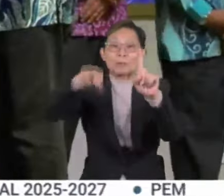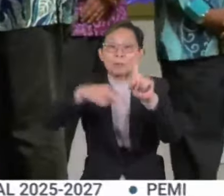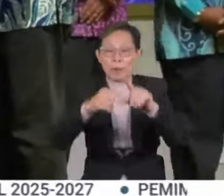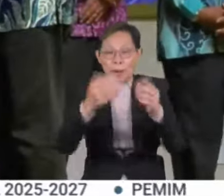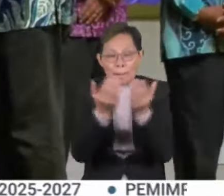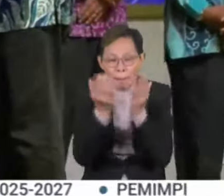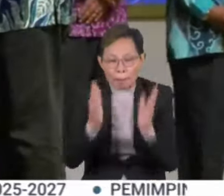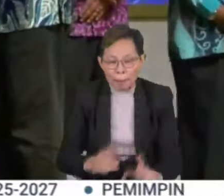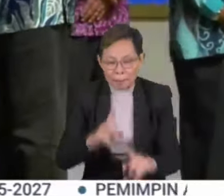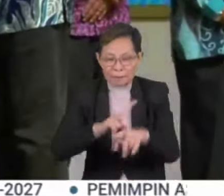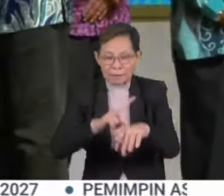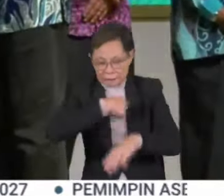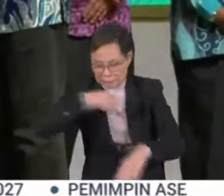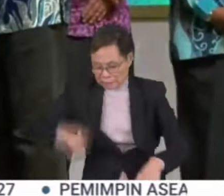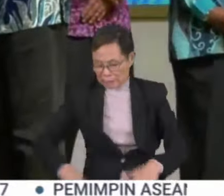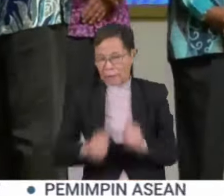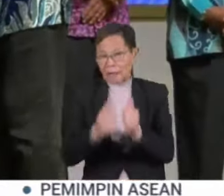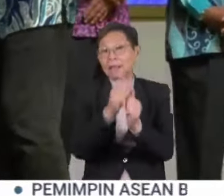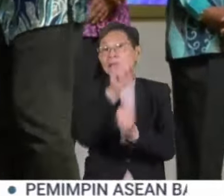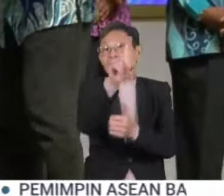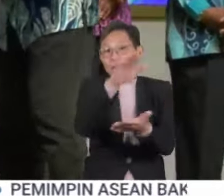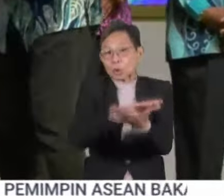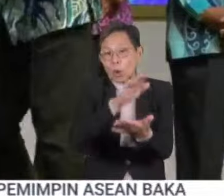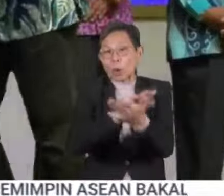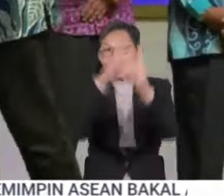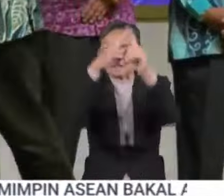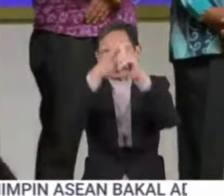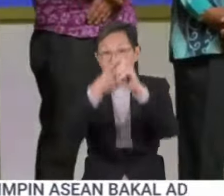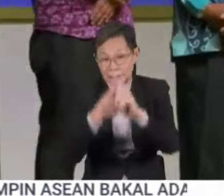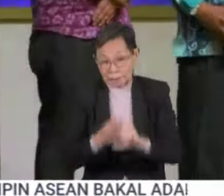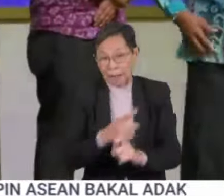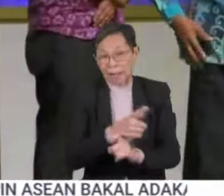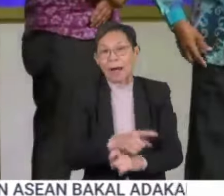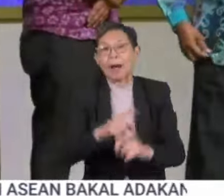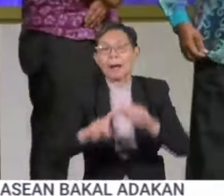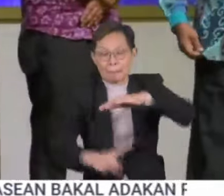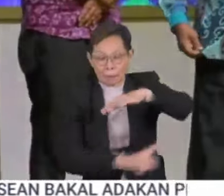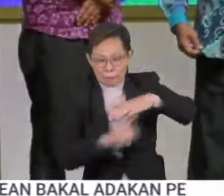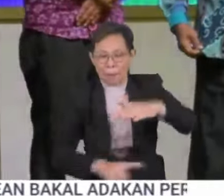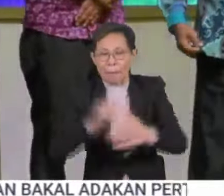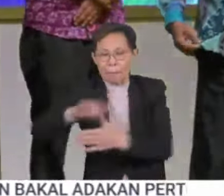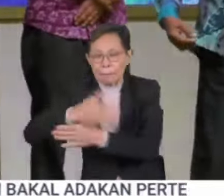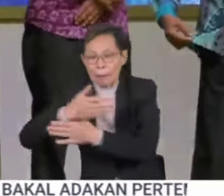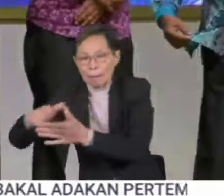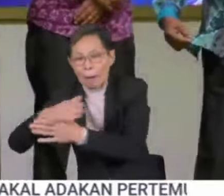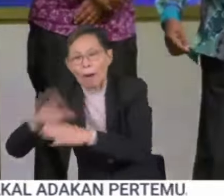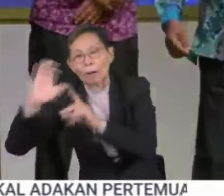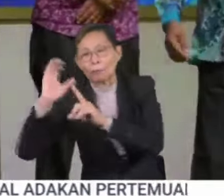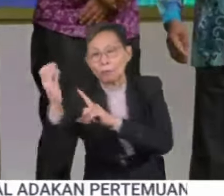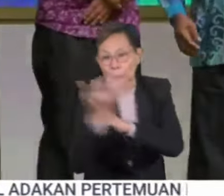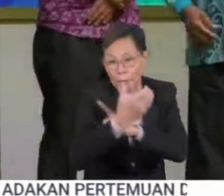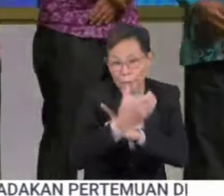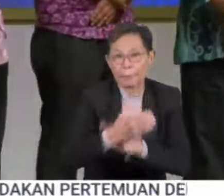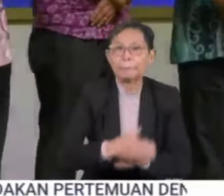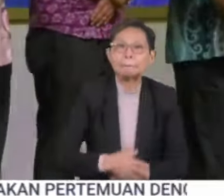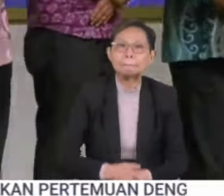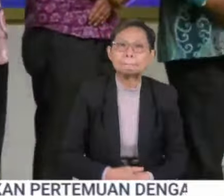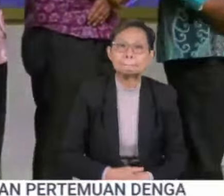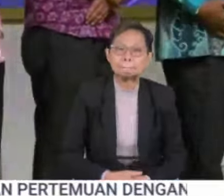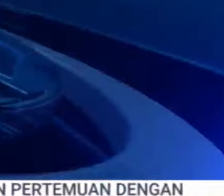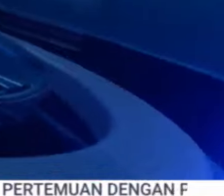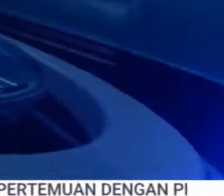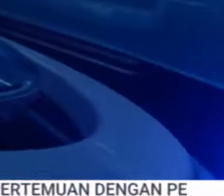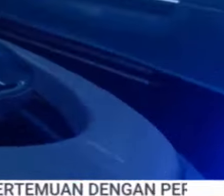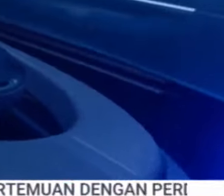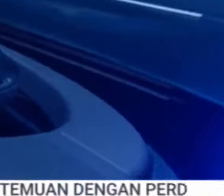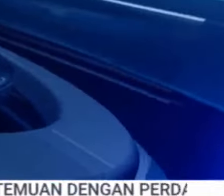University di China dengan sebuah sekolah China di Pulau Pinang adalah berdasarkan perkongsian kebudayaan.